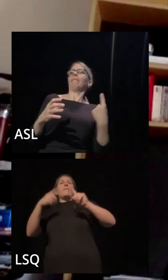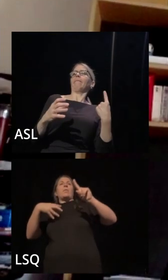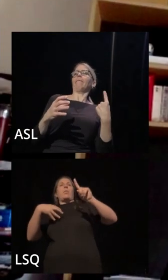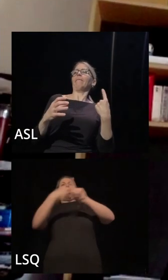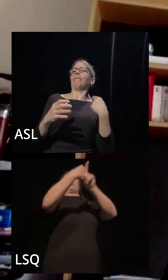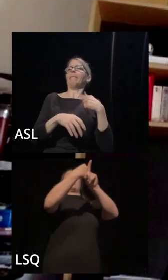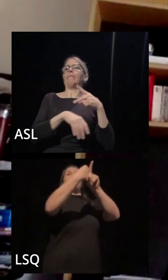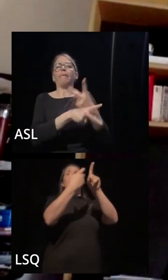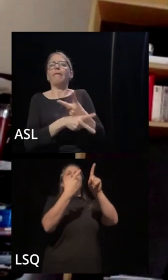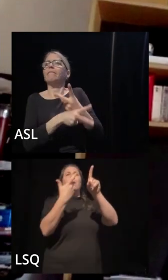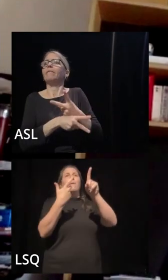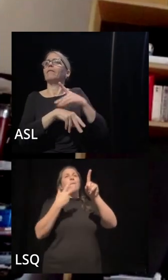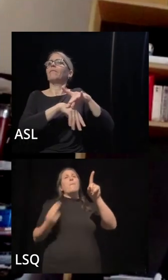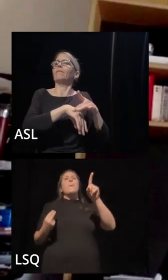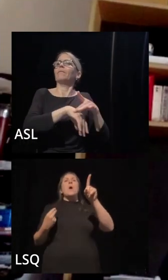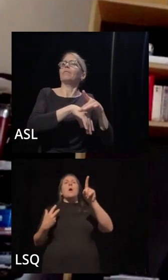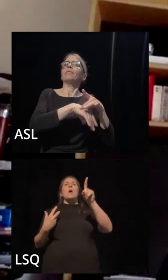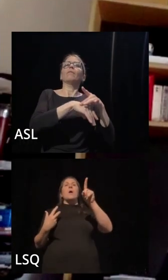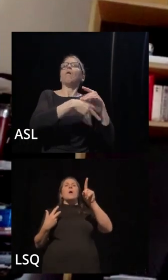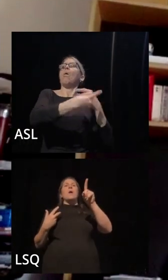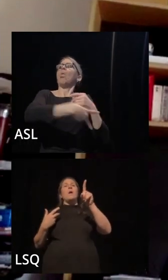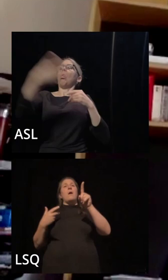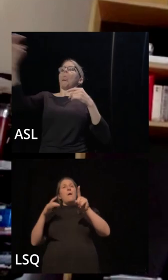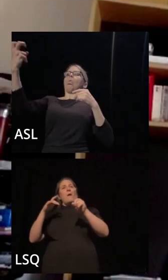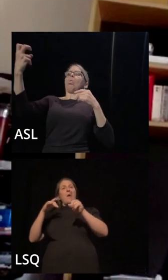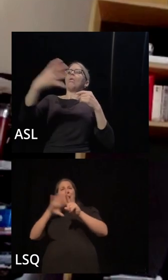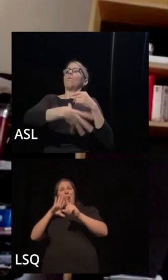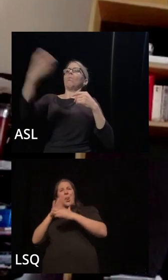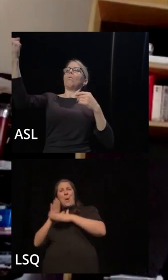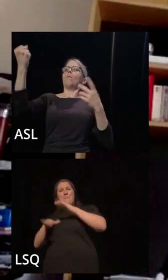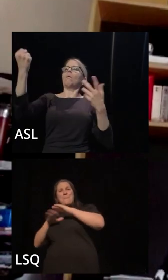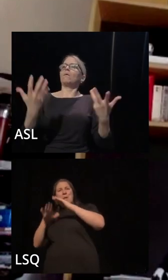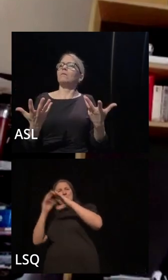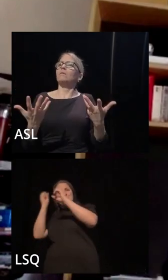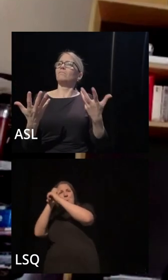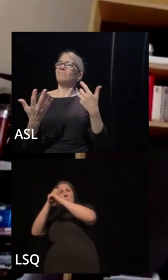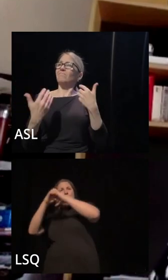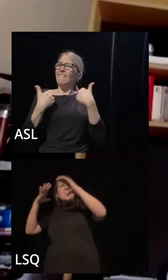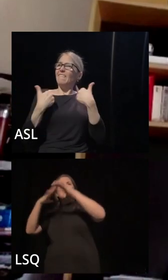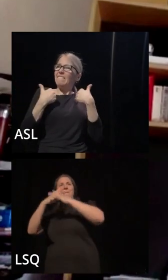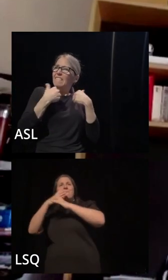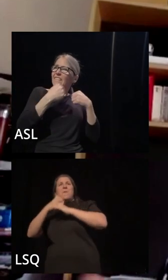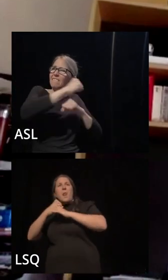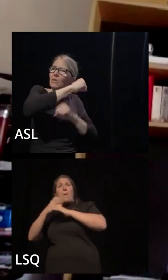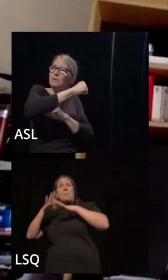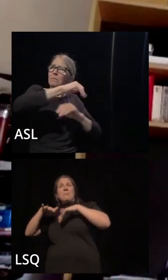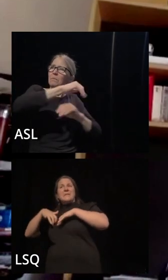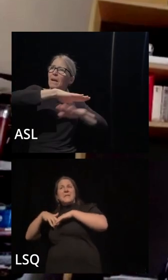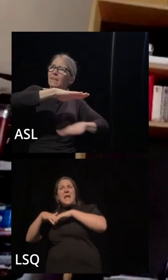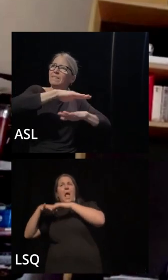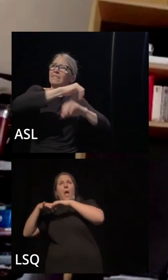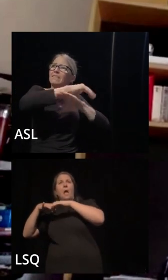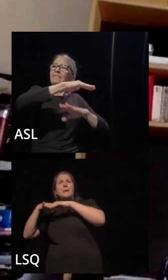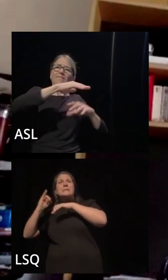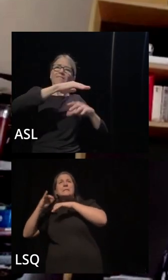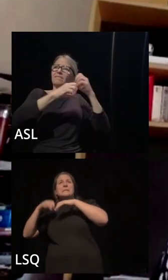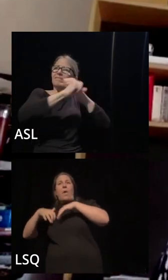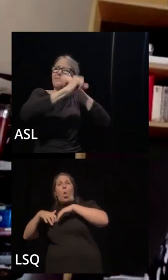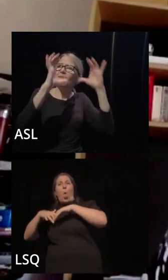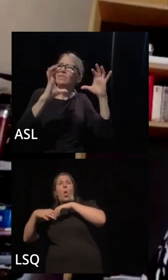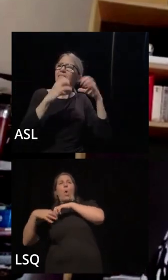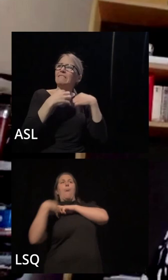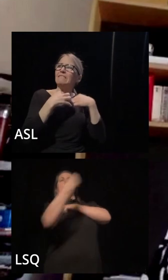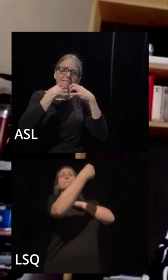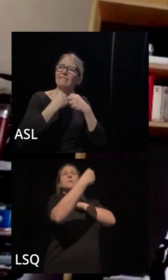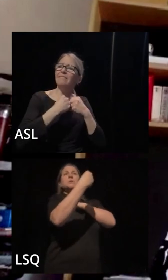que les concepts s'effondrent avant même d'avoir été travaillés, et portés, expérimentés, et avoir